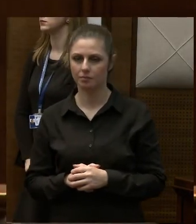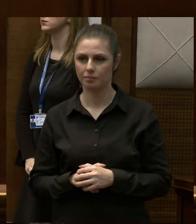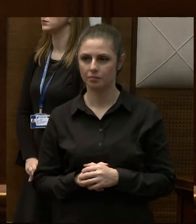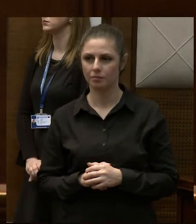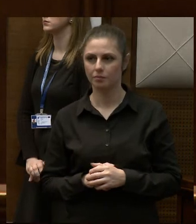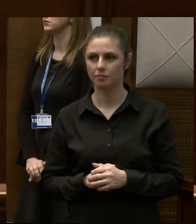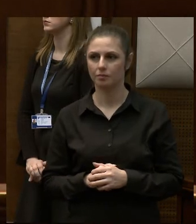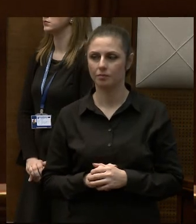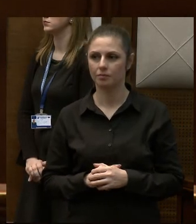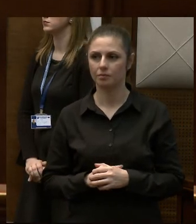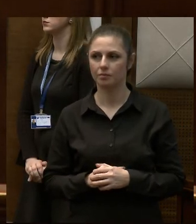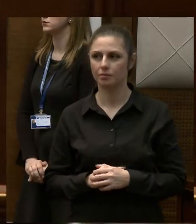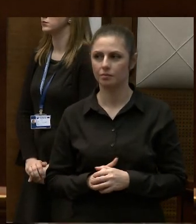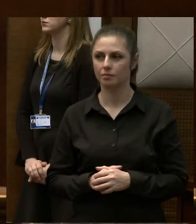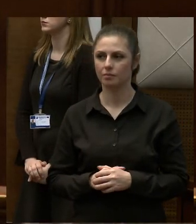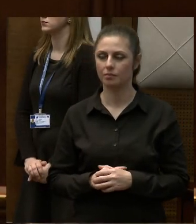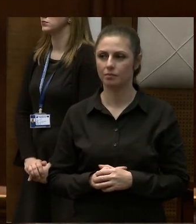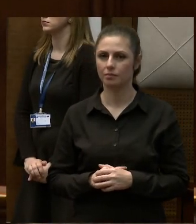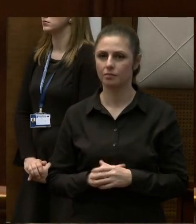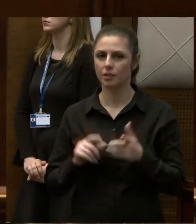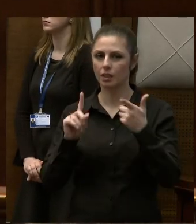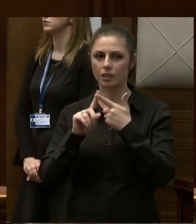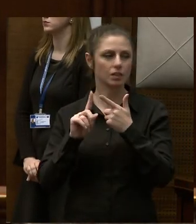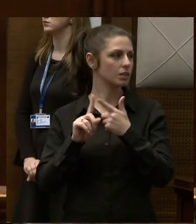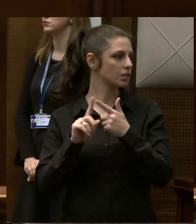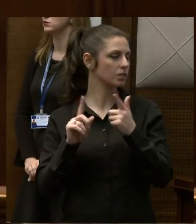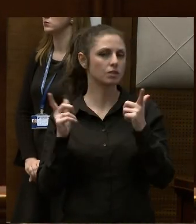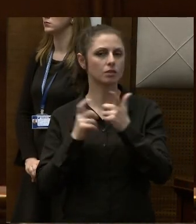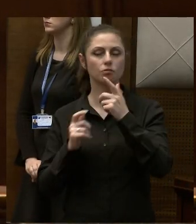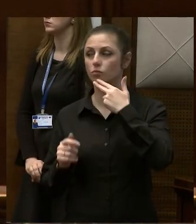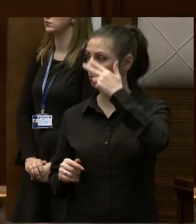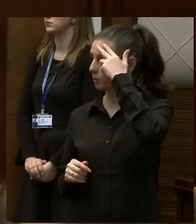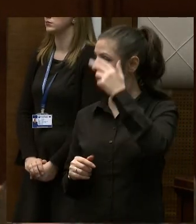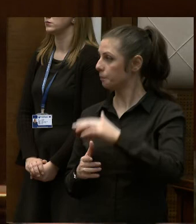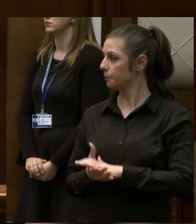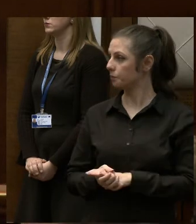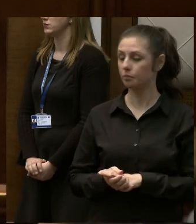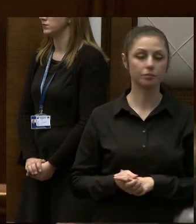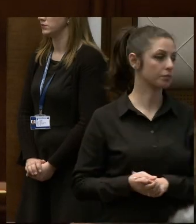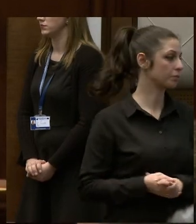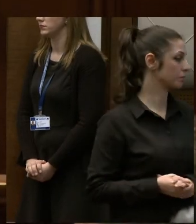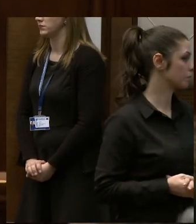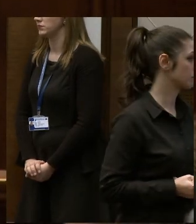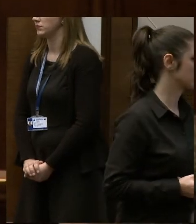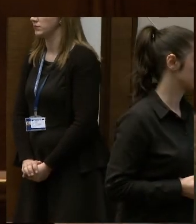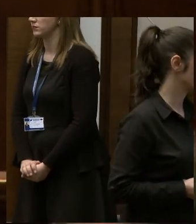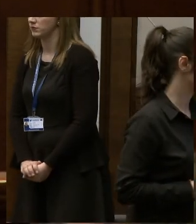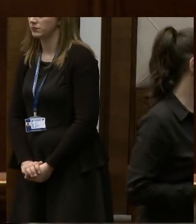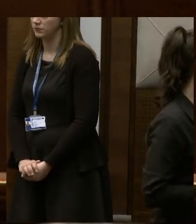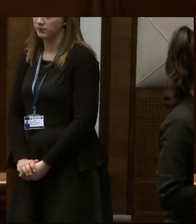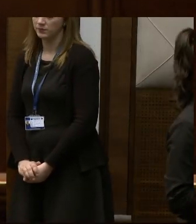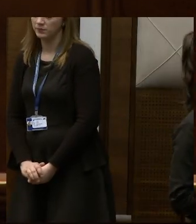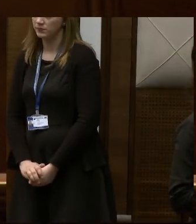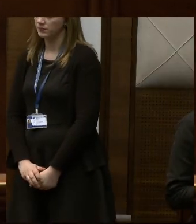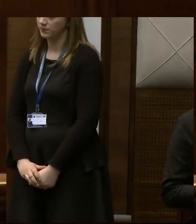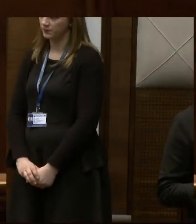İkinci toplantı Perşembe günü, Cuma günü saat 10, grup başkanı arkadaşlarım. Cuma günü saat 11'de herhangi